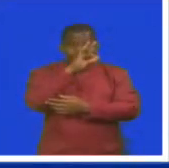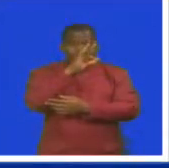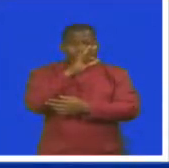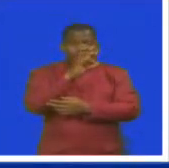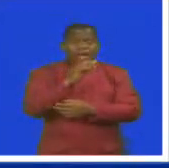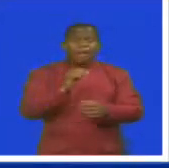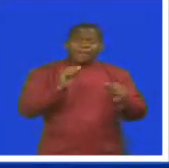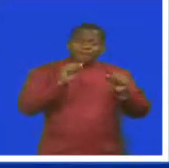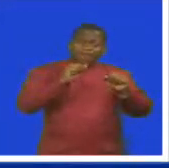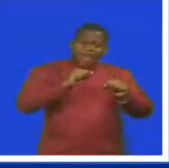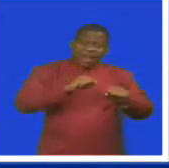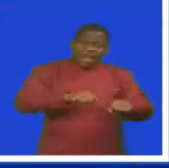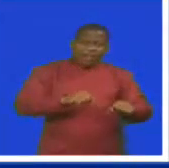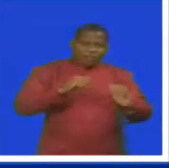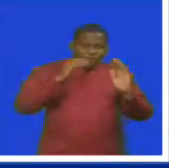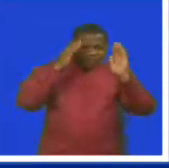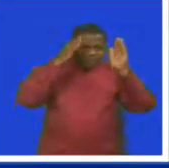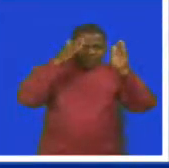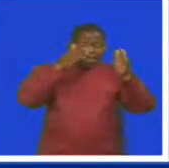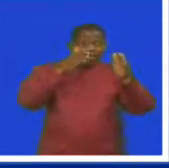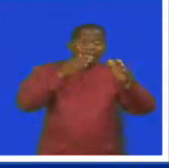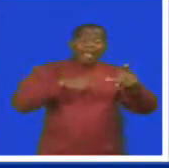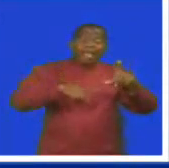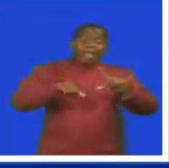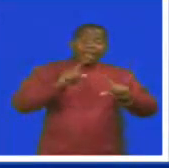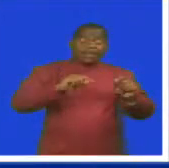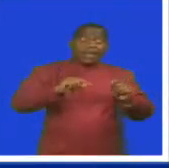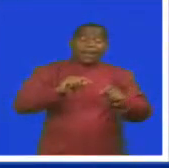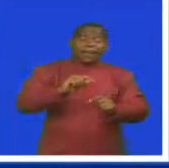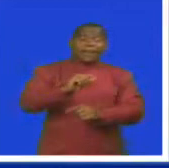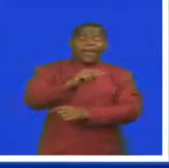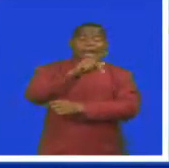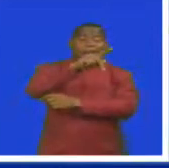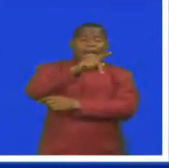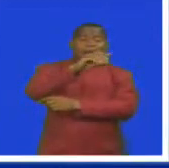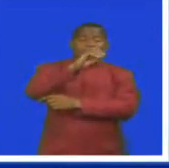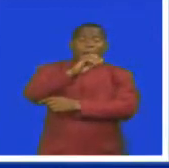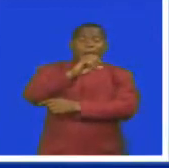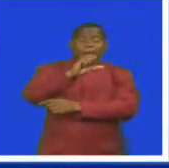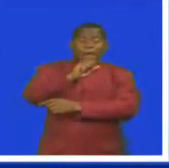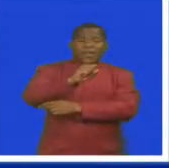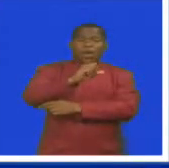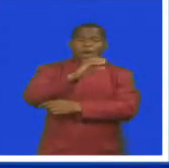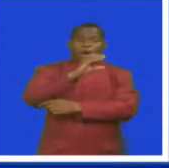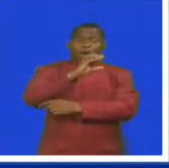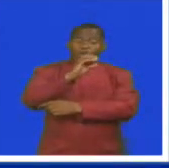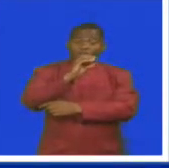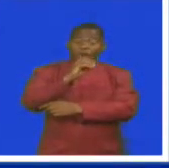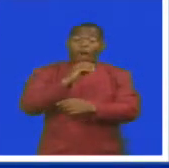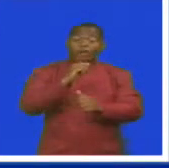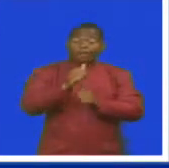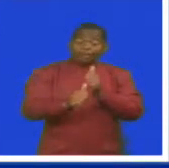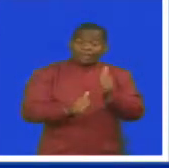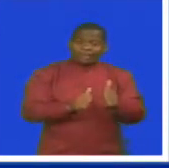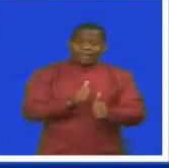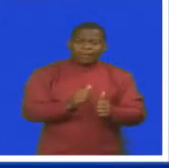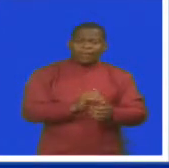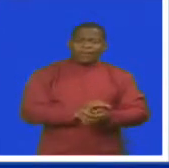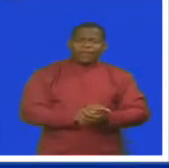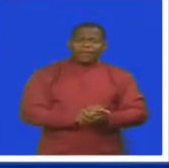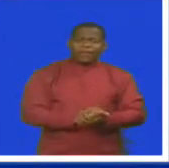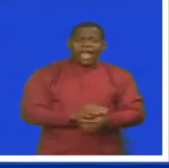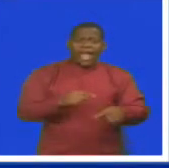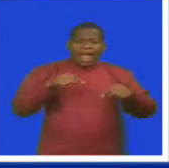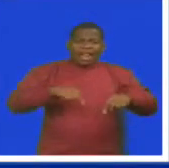national addressing and postcode system. Nedawati ke nonke malangeni ukuthi la Eswatini sisabekisa